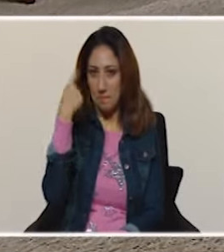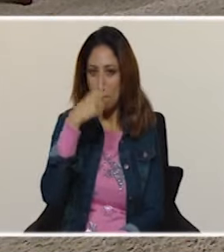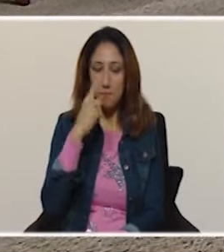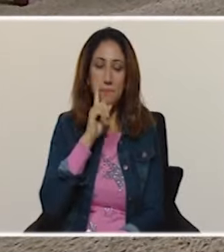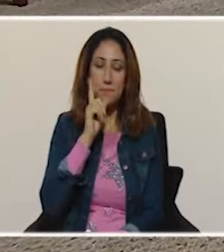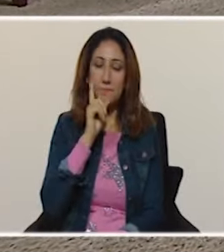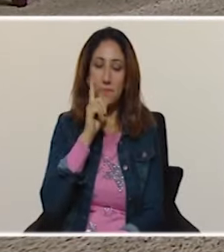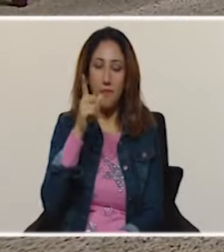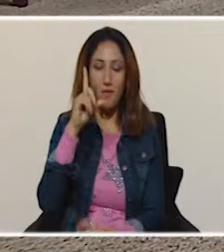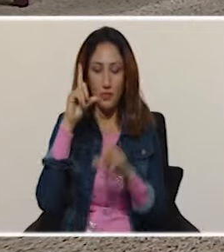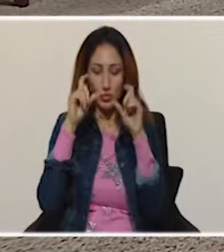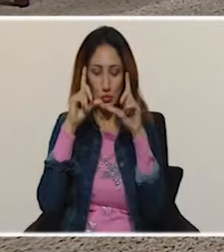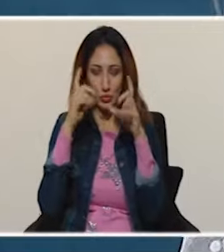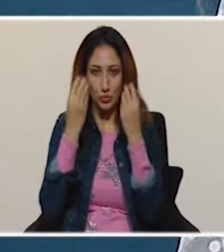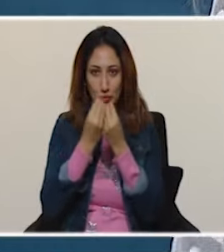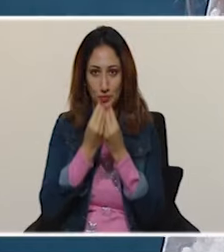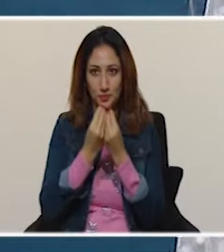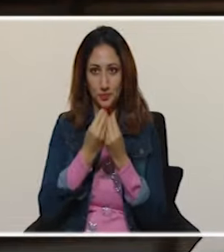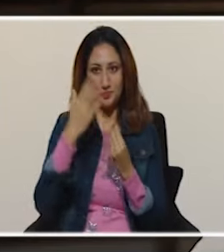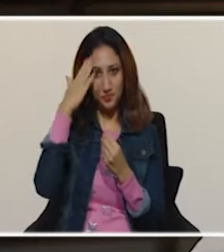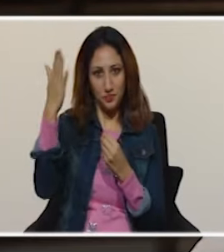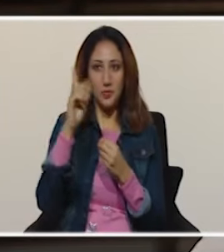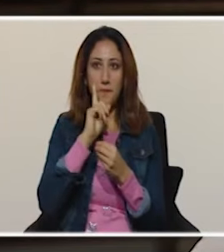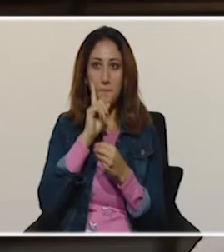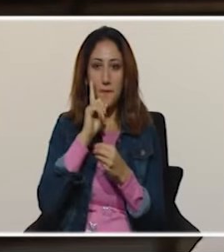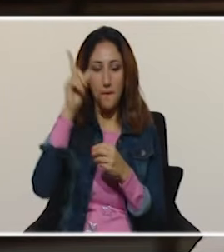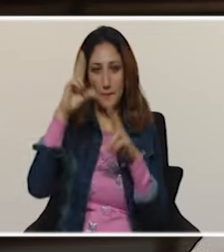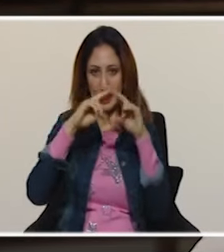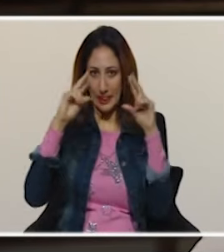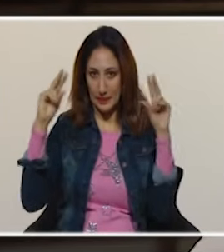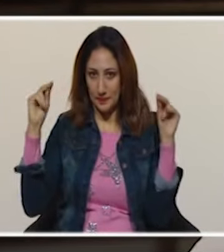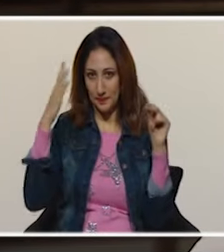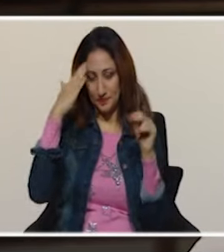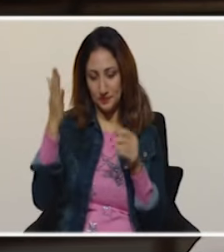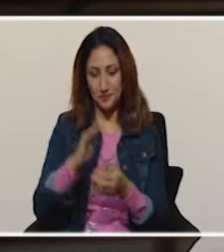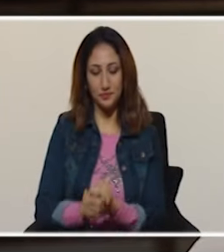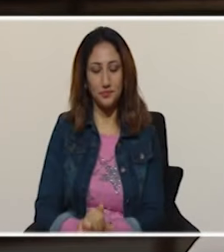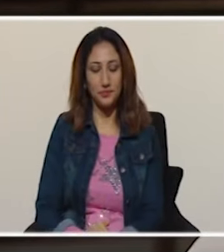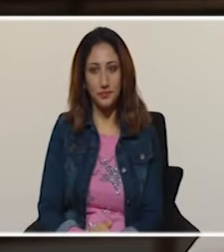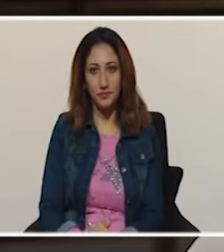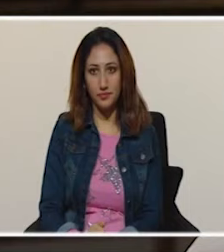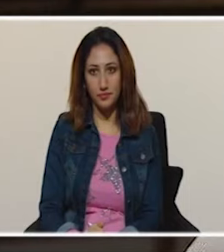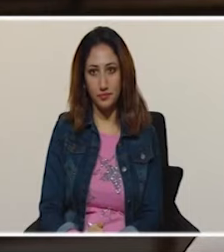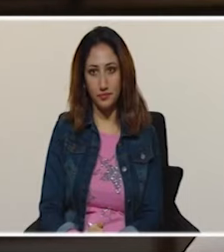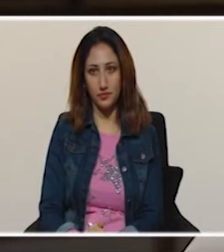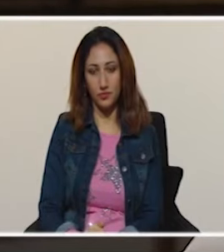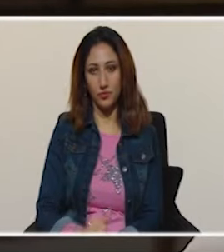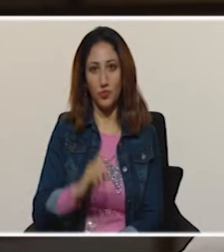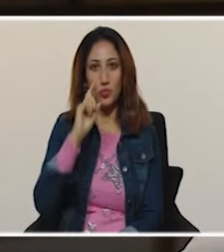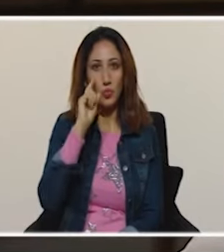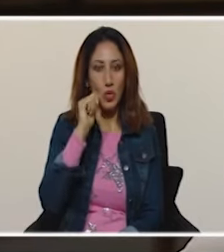بشكرك على الكلام اللي قلته عن والدتي طبعا. الله يخليك ماما جدا جدا في بيروت، بحييها جدا حبيبتي. والدك عبد الوهاب